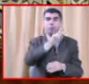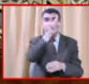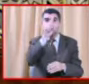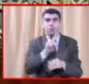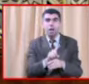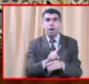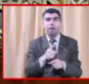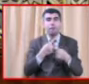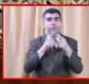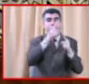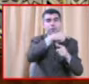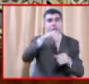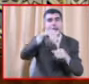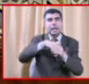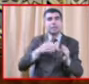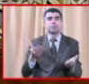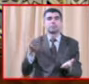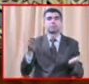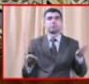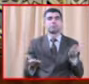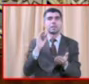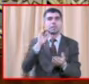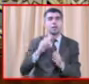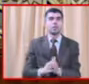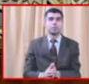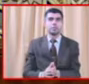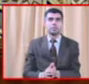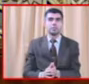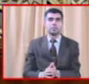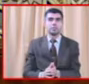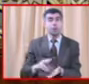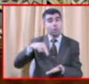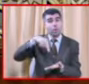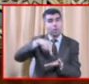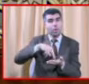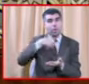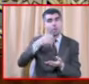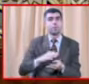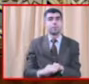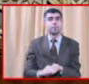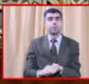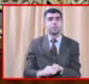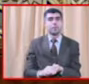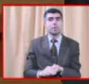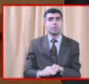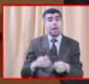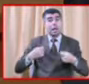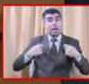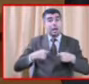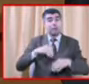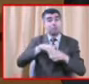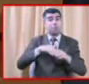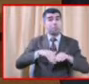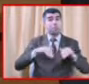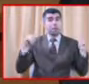النواب المحترمين من الفريق الاستقلالي للوحدة والتعادلية، فليتفضل أحد السادة النواب بطرح السؤال. سيد الرئيس، عاشت الأقاليم